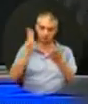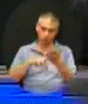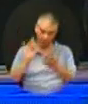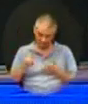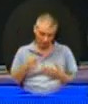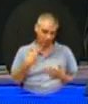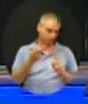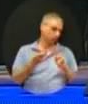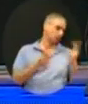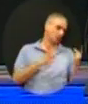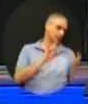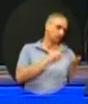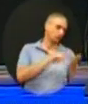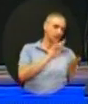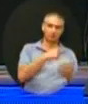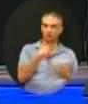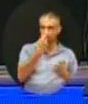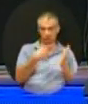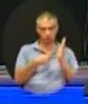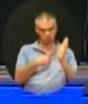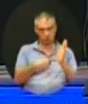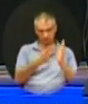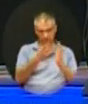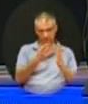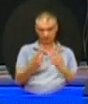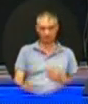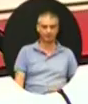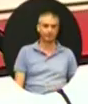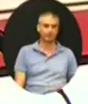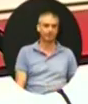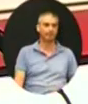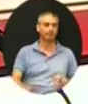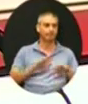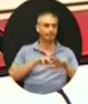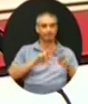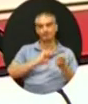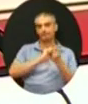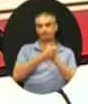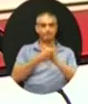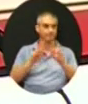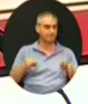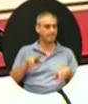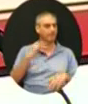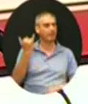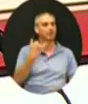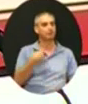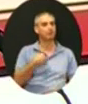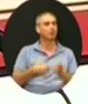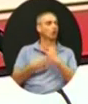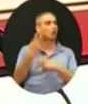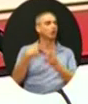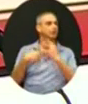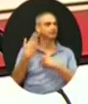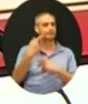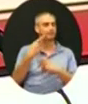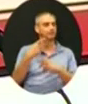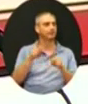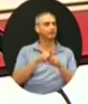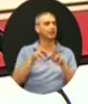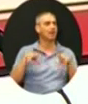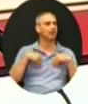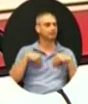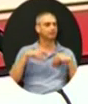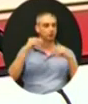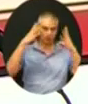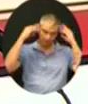וטה וגם יש מישהו אחר ש אח שבה לפחות השתנה הסטטוס גבו מקצה לקצה כל הזמן חוזרים לאותה הסכמה